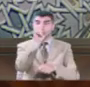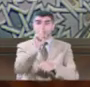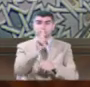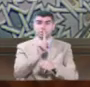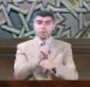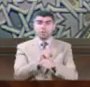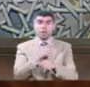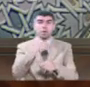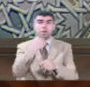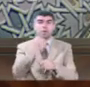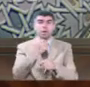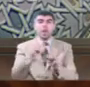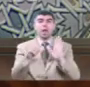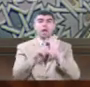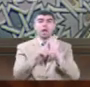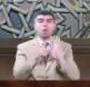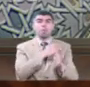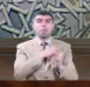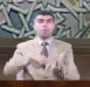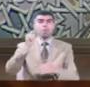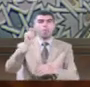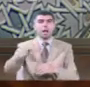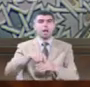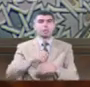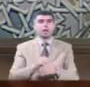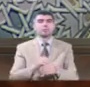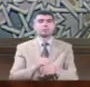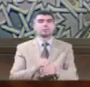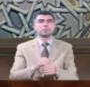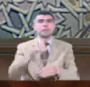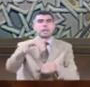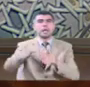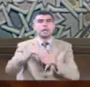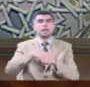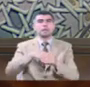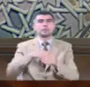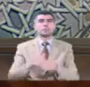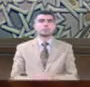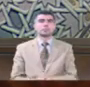تنفيذ الأحكام القضائية للسيدة والسادة النواب المحترمين من فريق التقدم الديمقراطي.